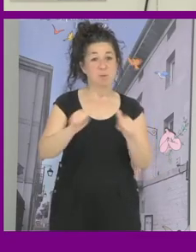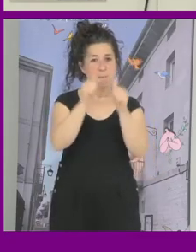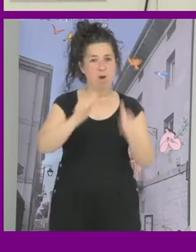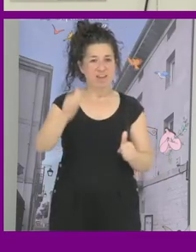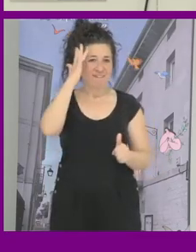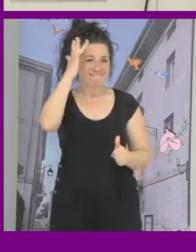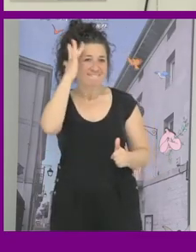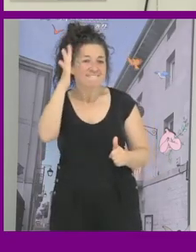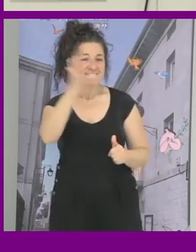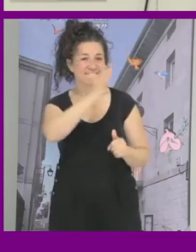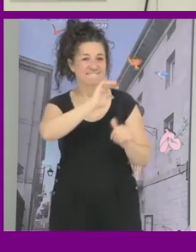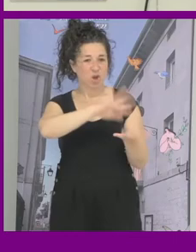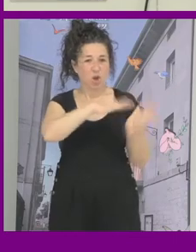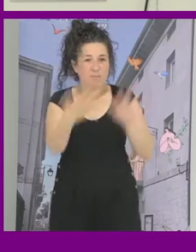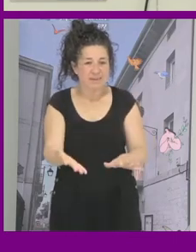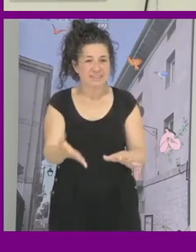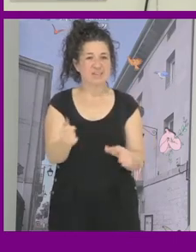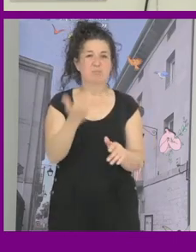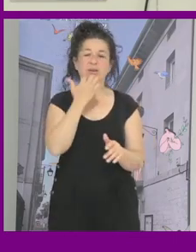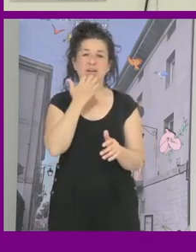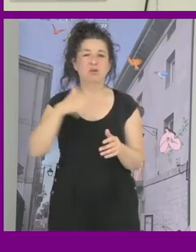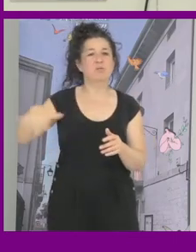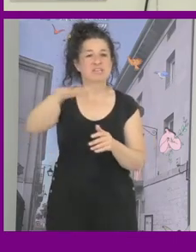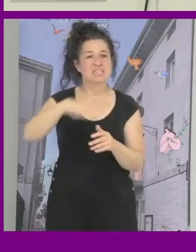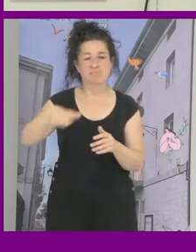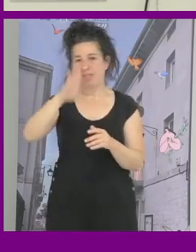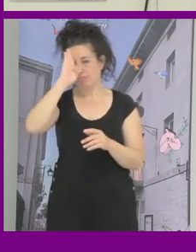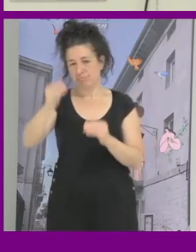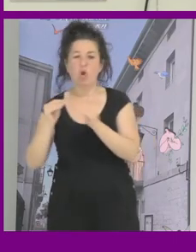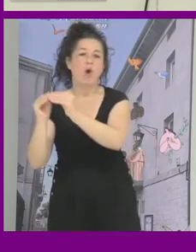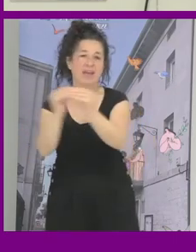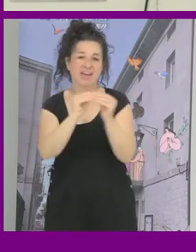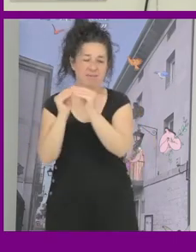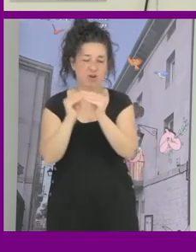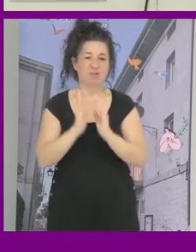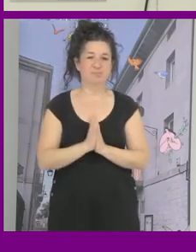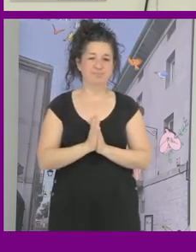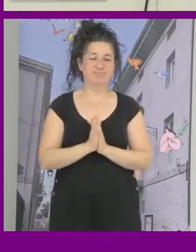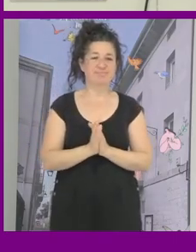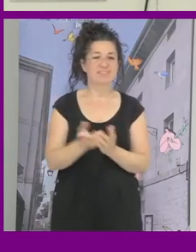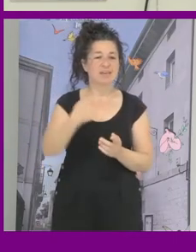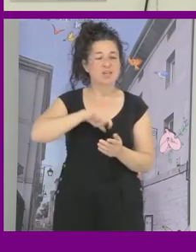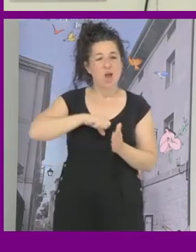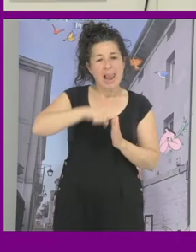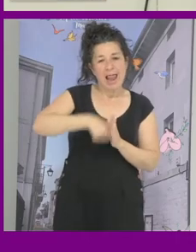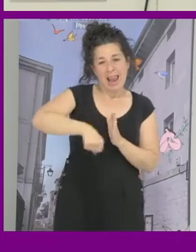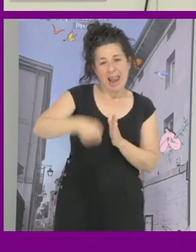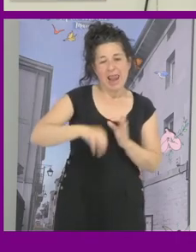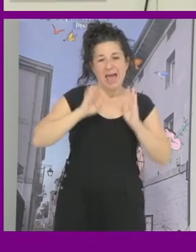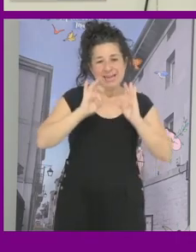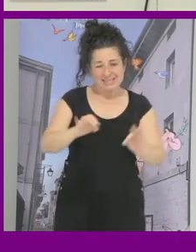bai, esparru heteroetan edo bueno, hegemonikoetan. Bueno, hori da ekarri dudan txapa, esan diot